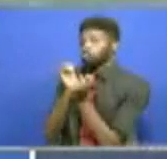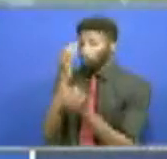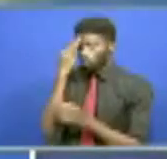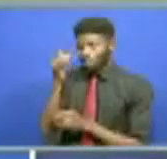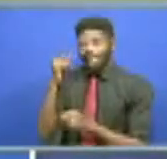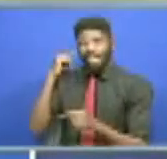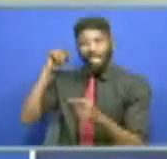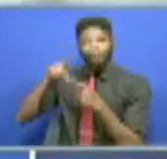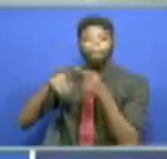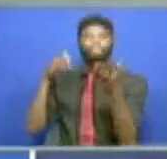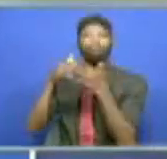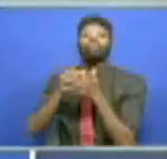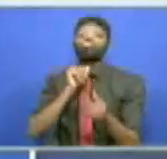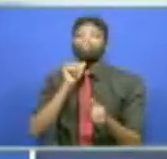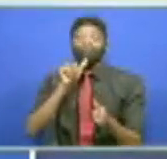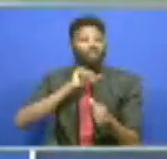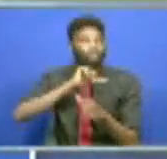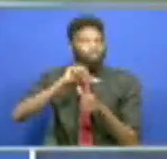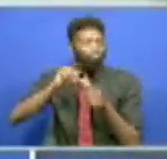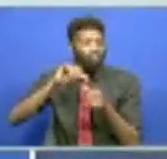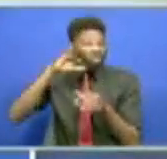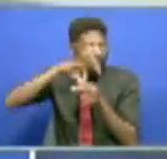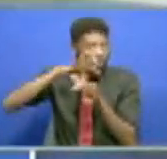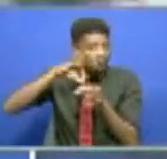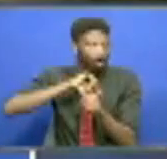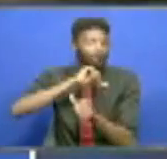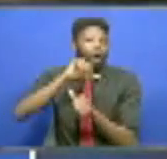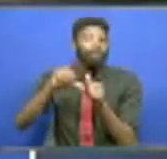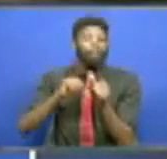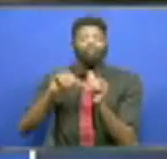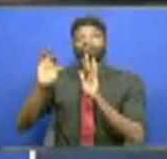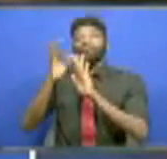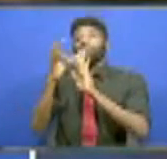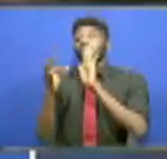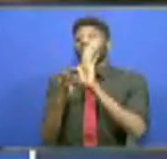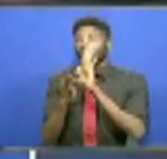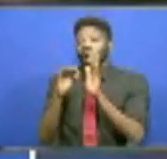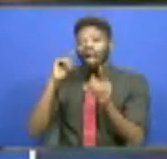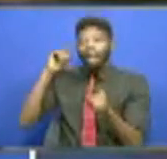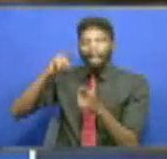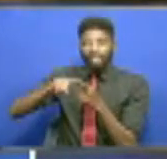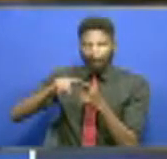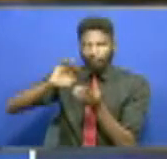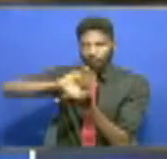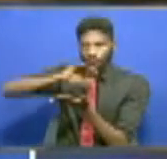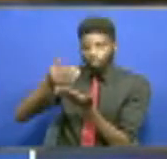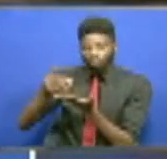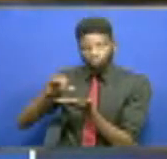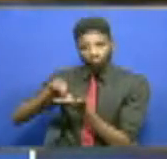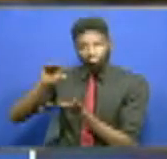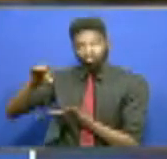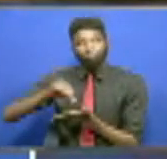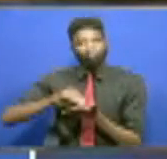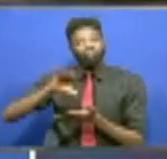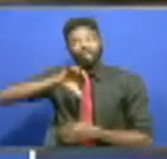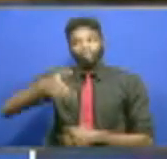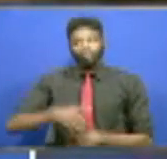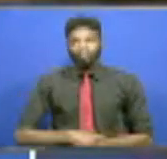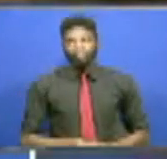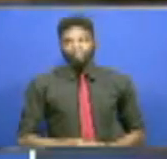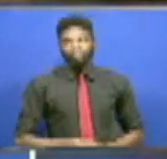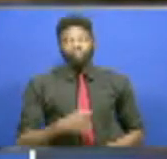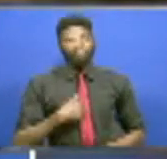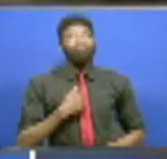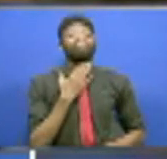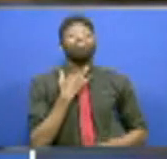mfumo mpya wa ugavi wa mapato miongoni mwa serikali za kaunti. I want to tell these people there is no need of all